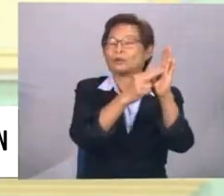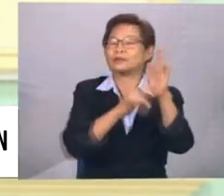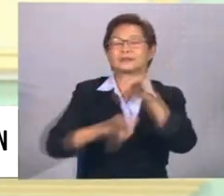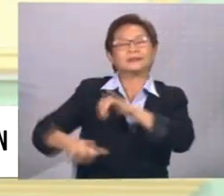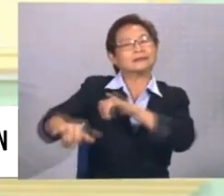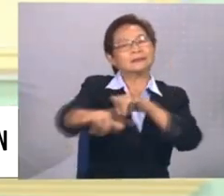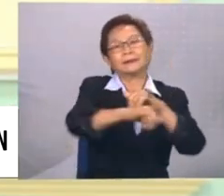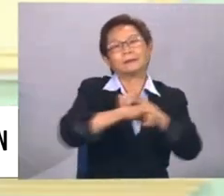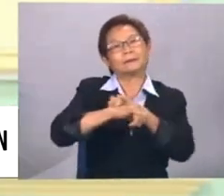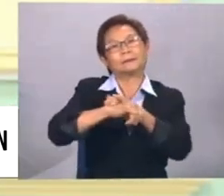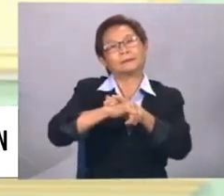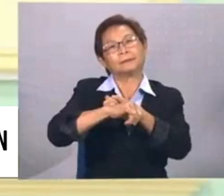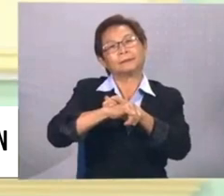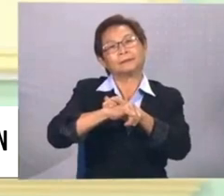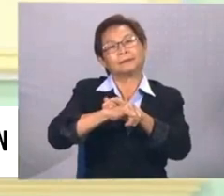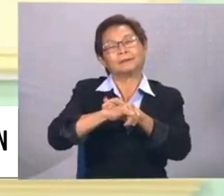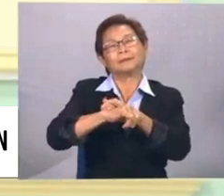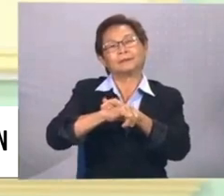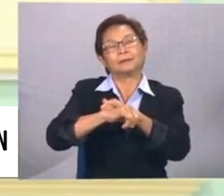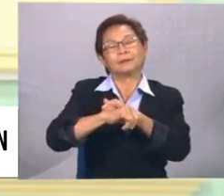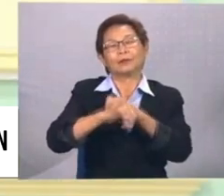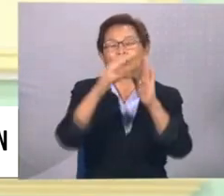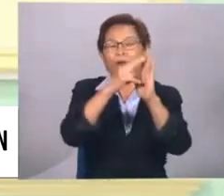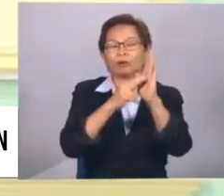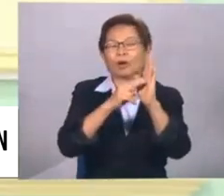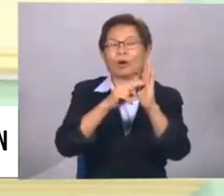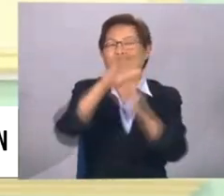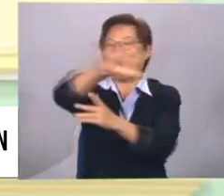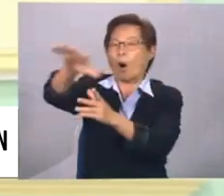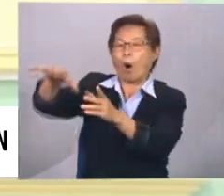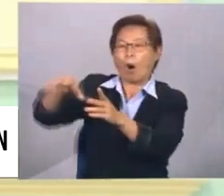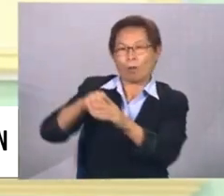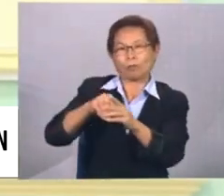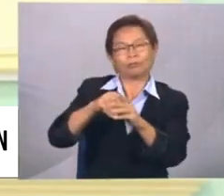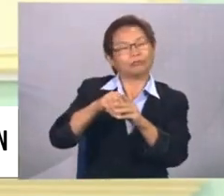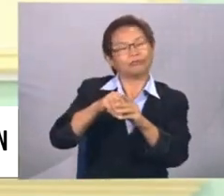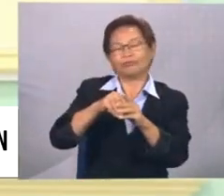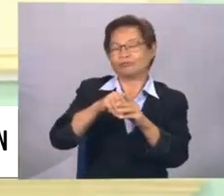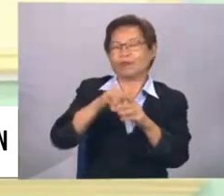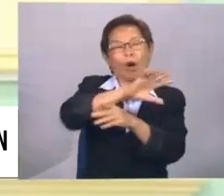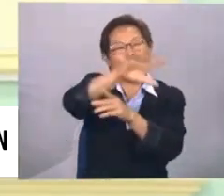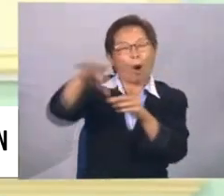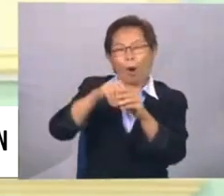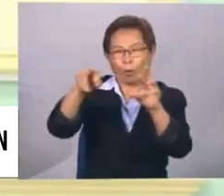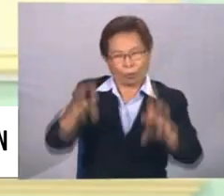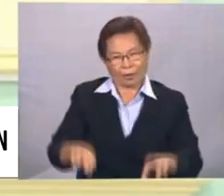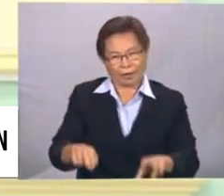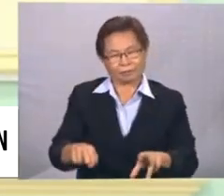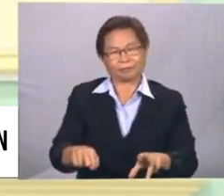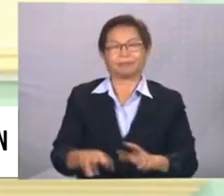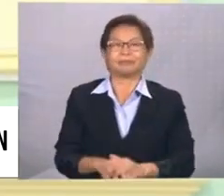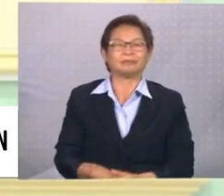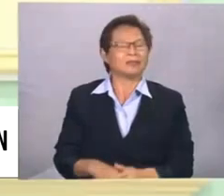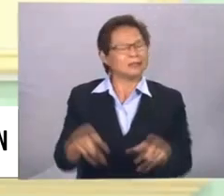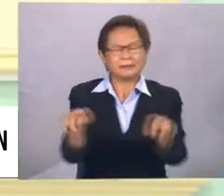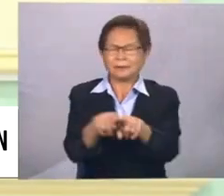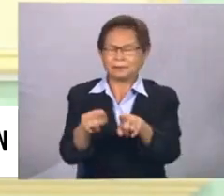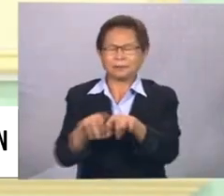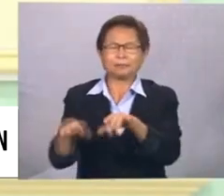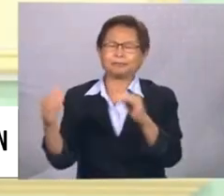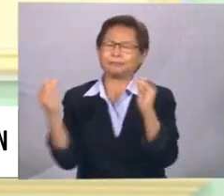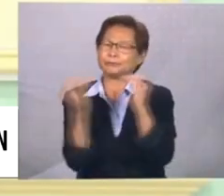samo kau merangkumi ke semua lapisan ayat tidak ada perbedaan dari segi